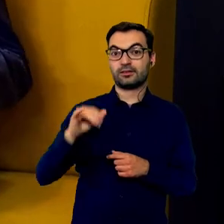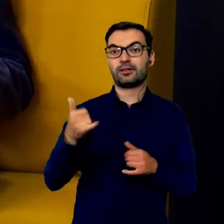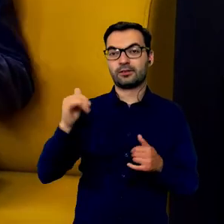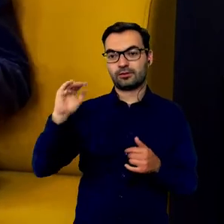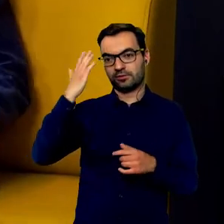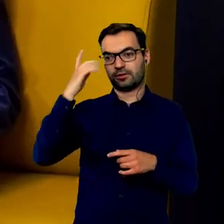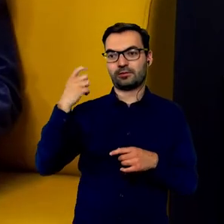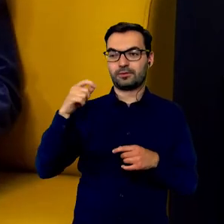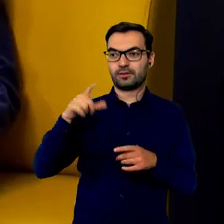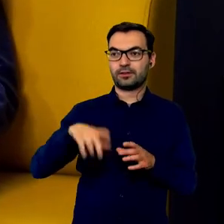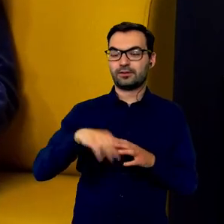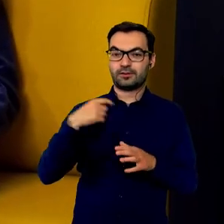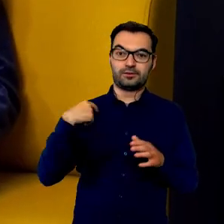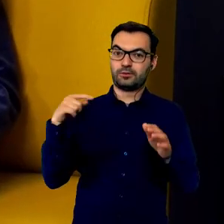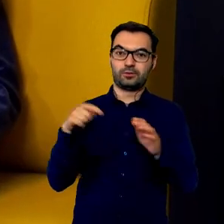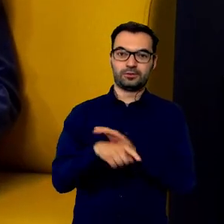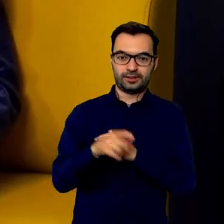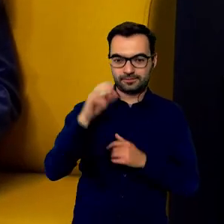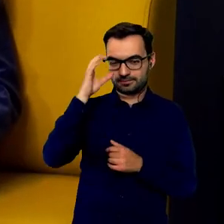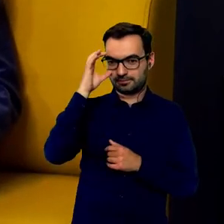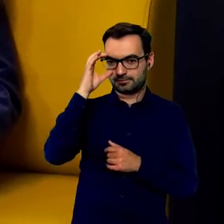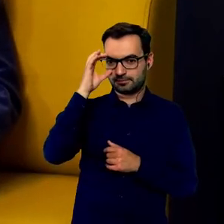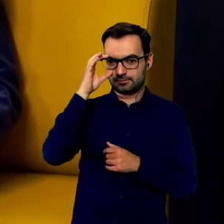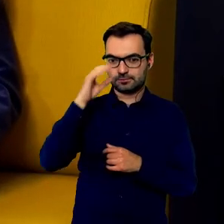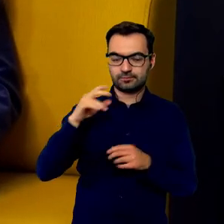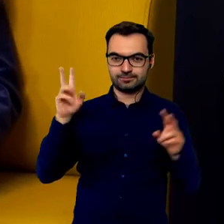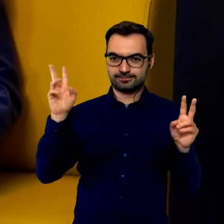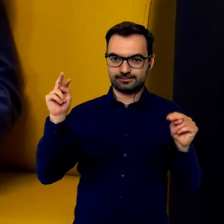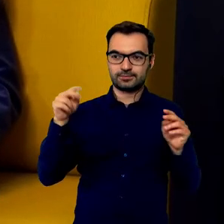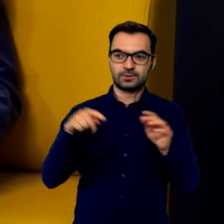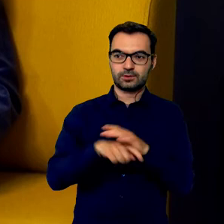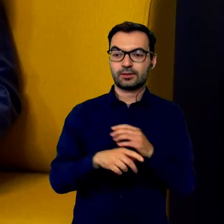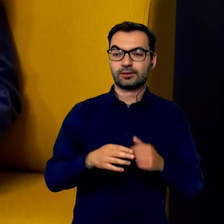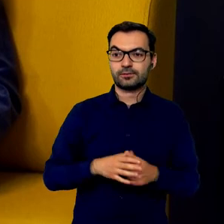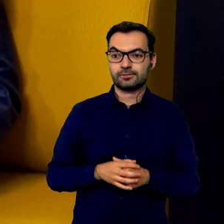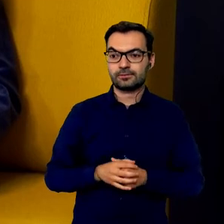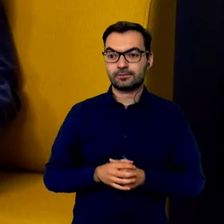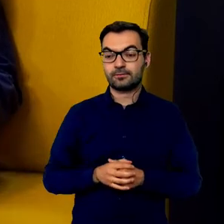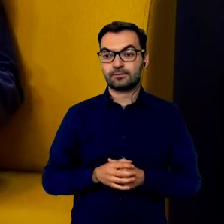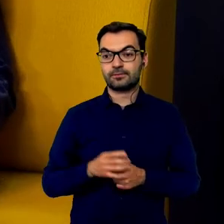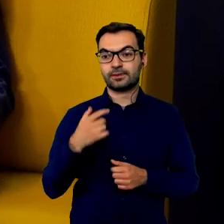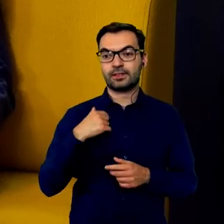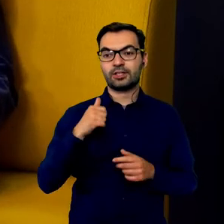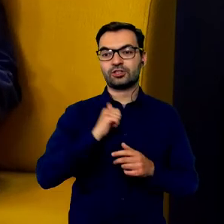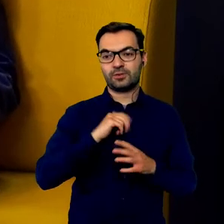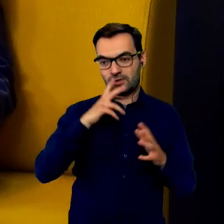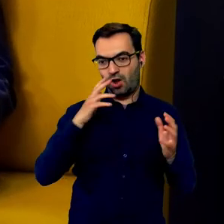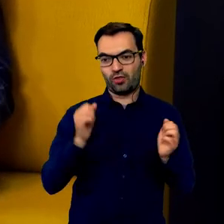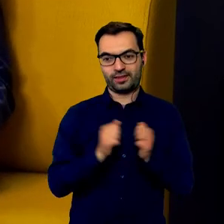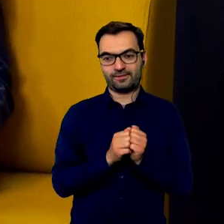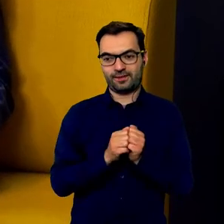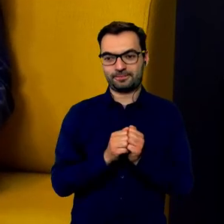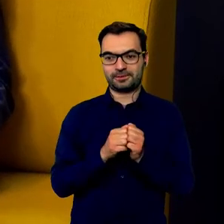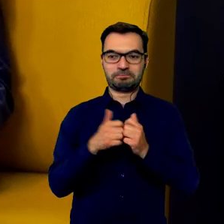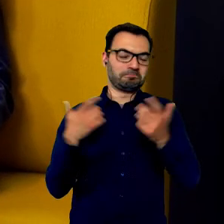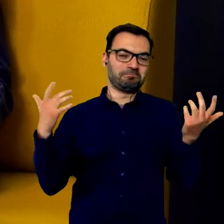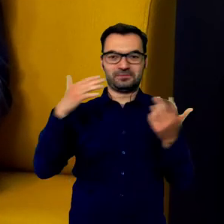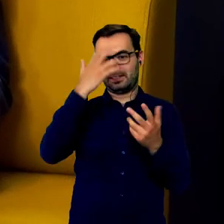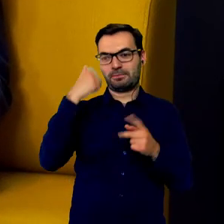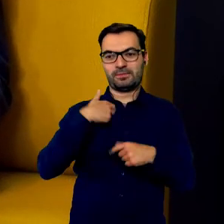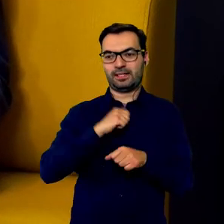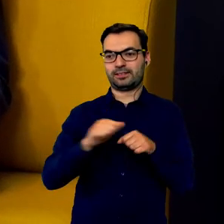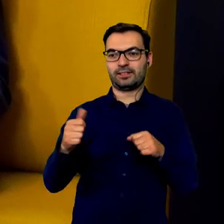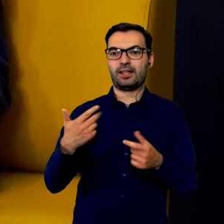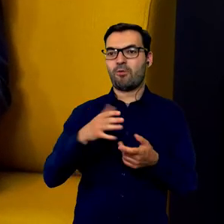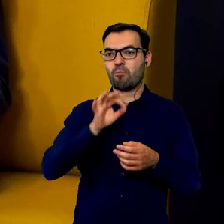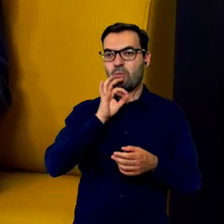się dowiedziałam, że wybrany, uciekałam przed nim, w cudzysłowie, to odkrywamy siebie, nie wiemy, kim jesteśmy, więc